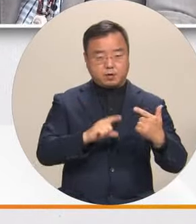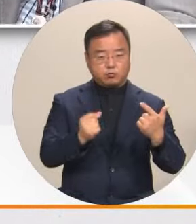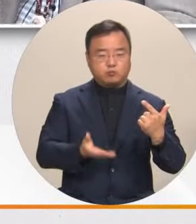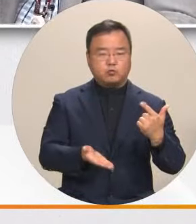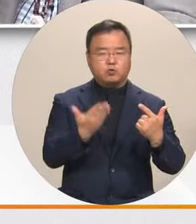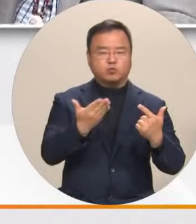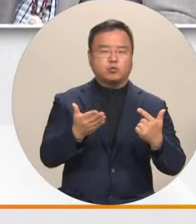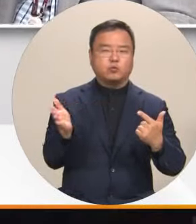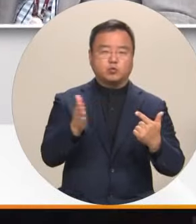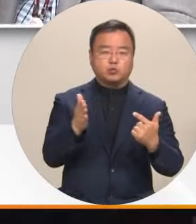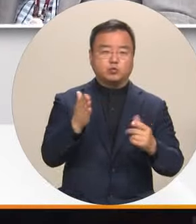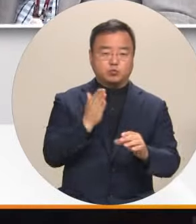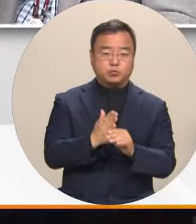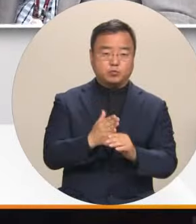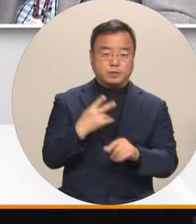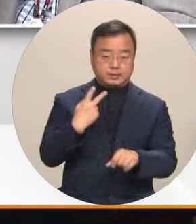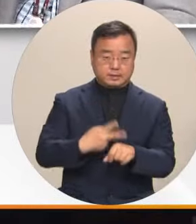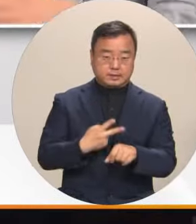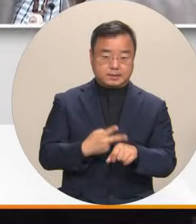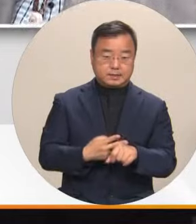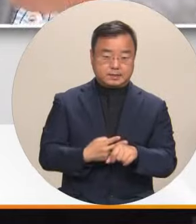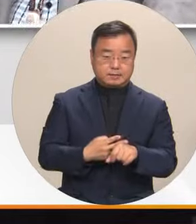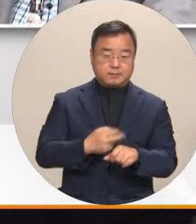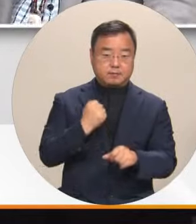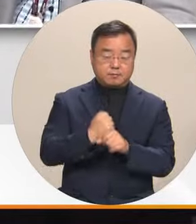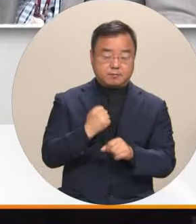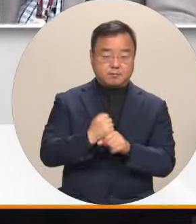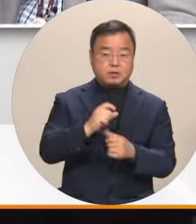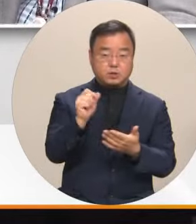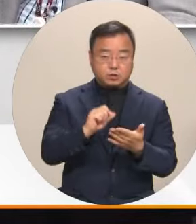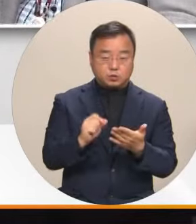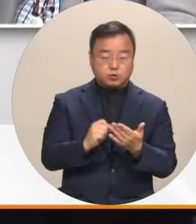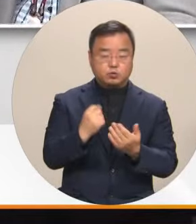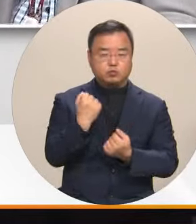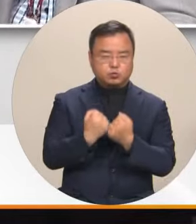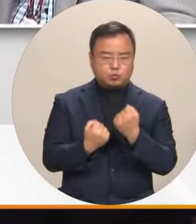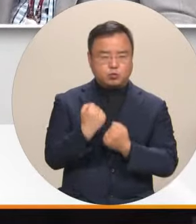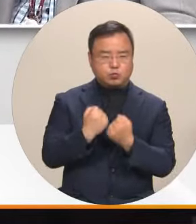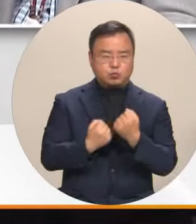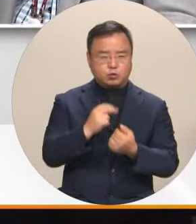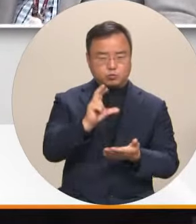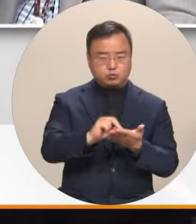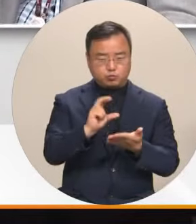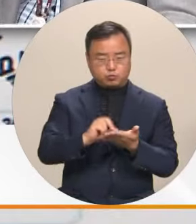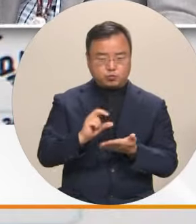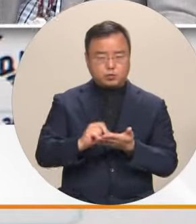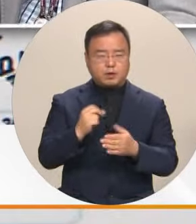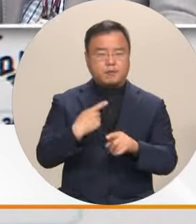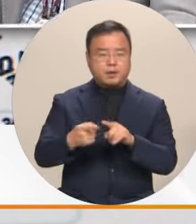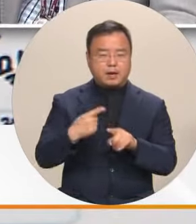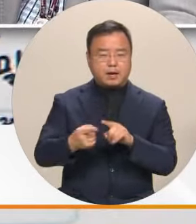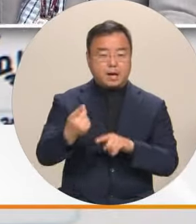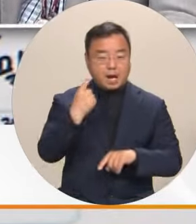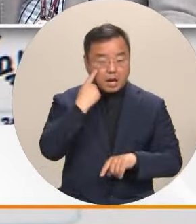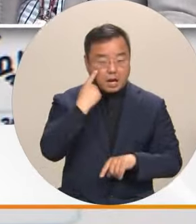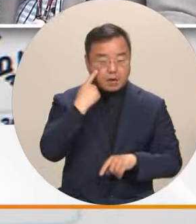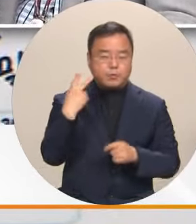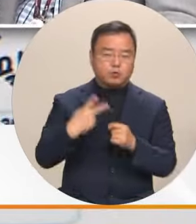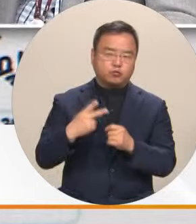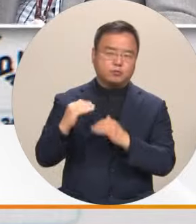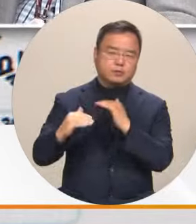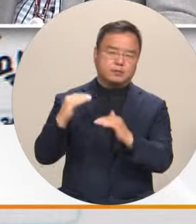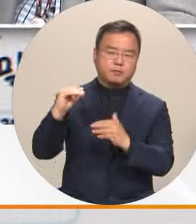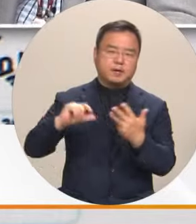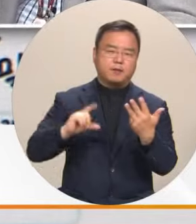어 선생님이 이제 출제한 선수 선수령 문항에 대해서 어 피드백을 해보자 이게 두 번째 단계고 그다음 8월